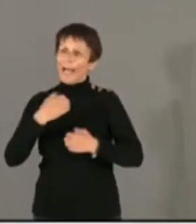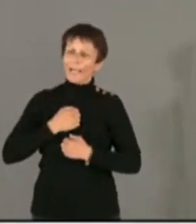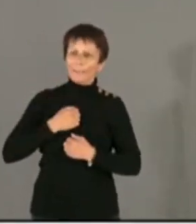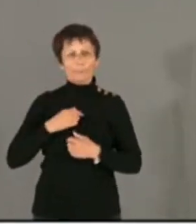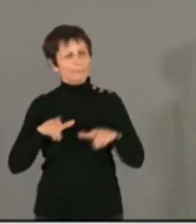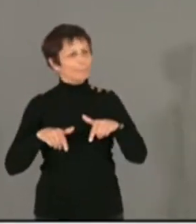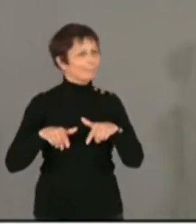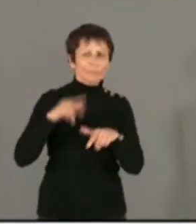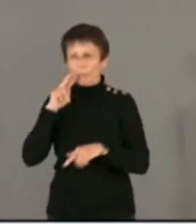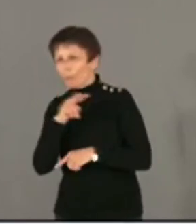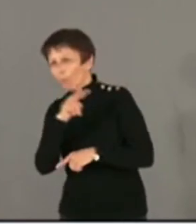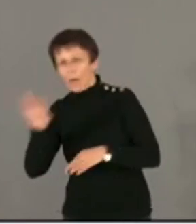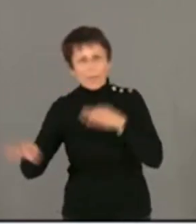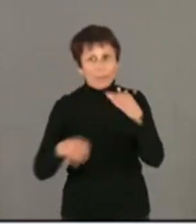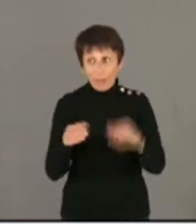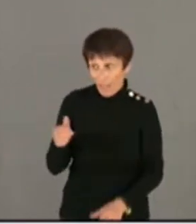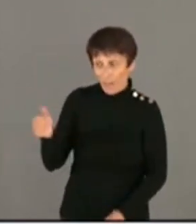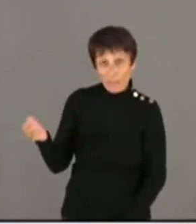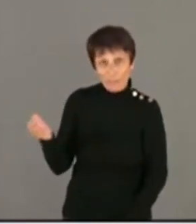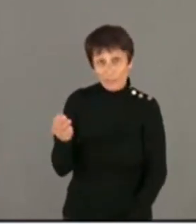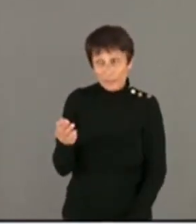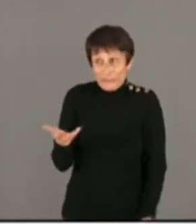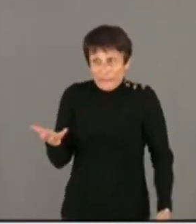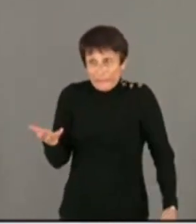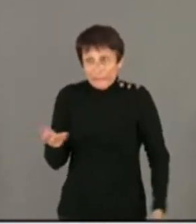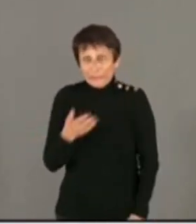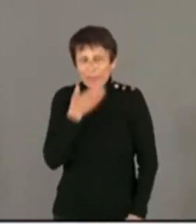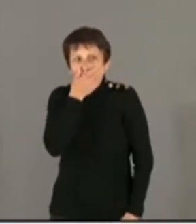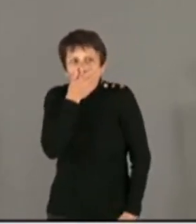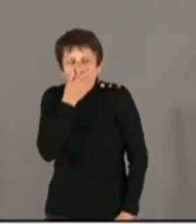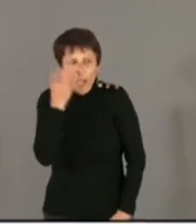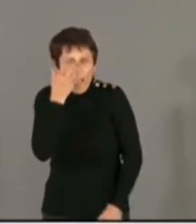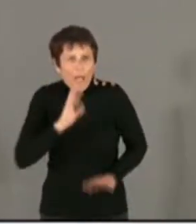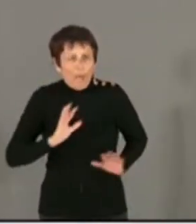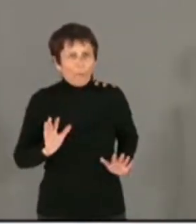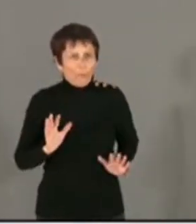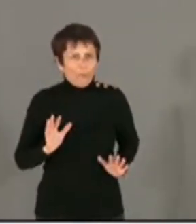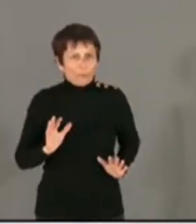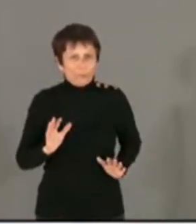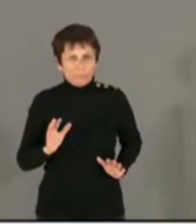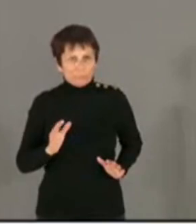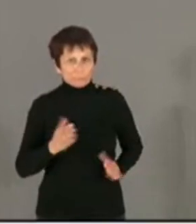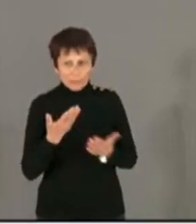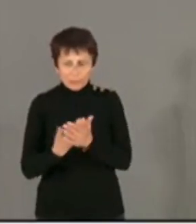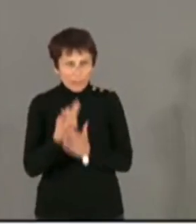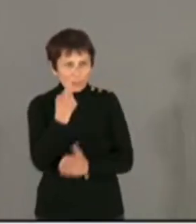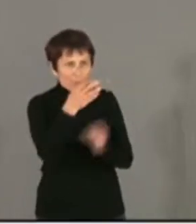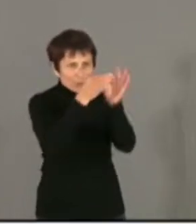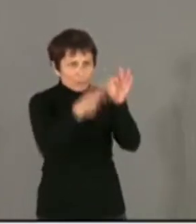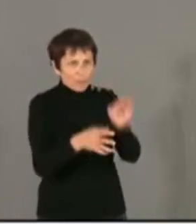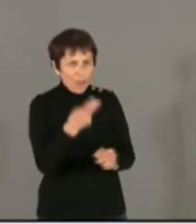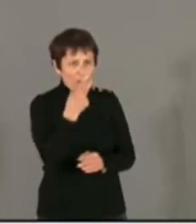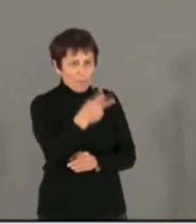qu'elle veut bien enfin le découvrir, elle-même est obligée de dire « Oh mon Dieu, c'est catastrophique !» Mais c'est votre bilan, ce sont